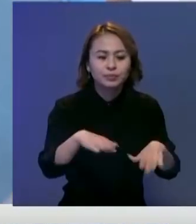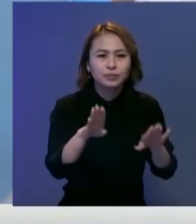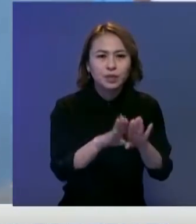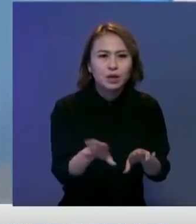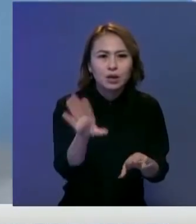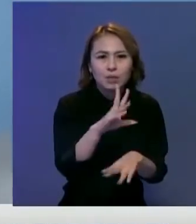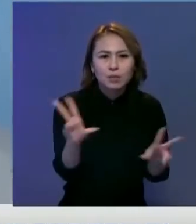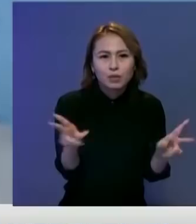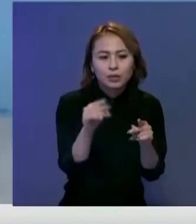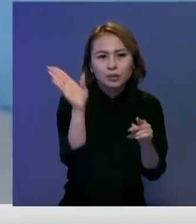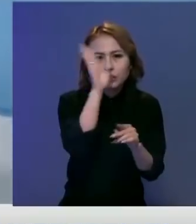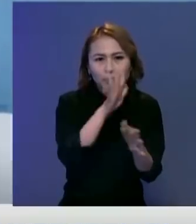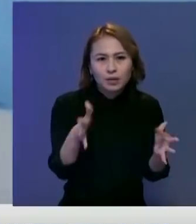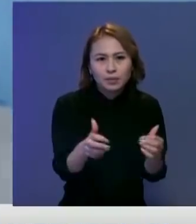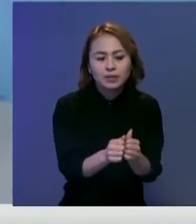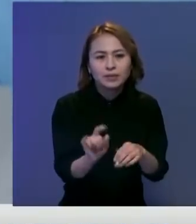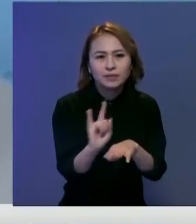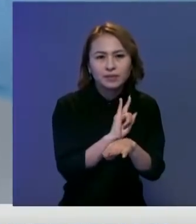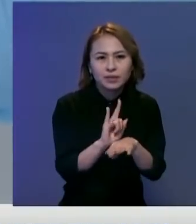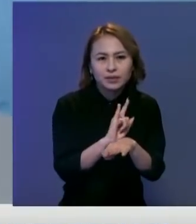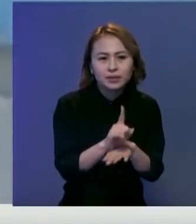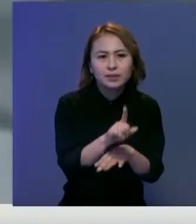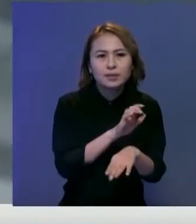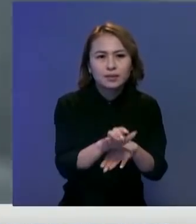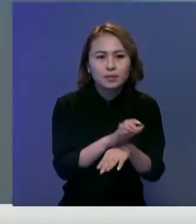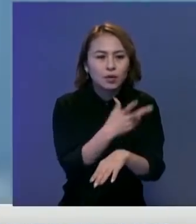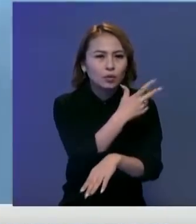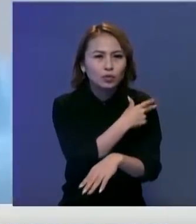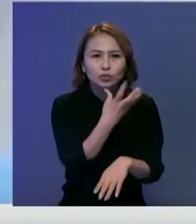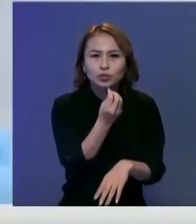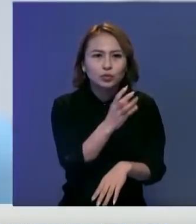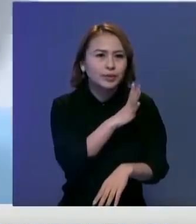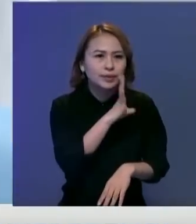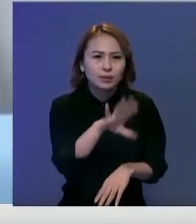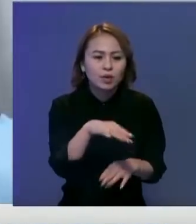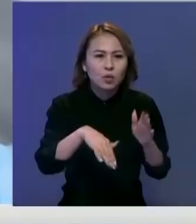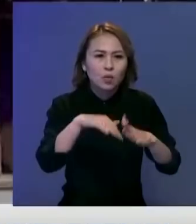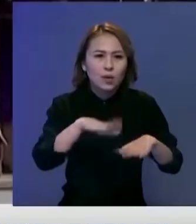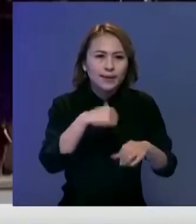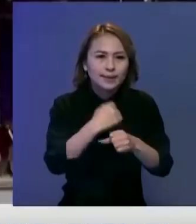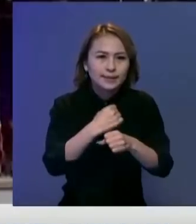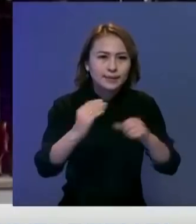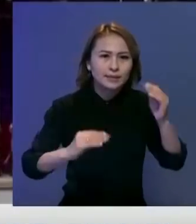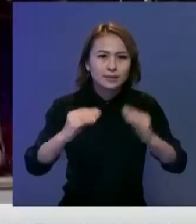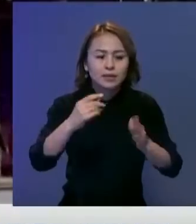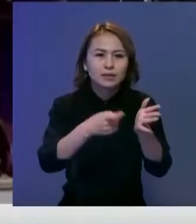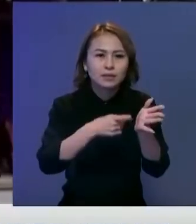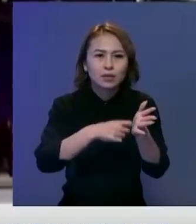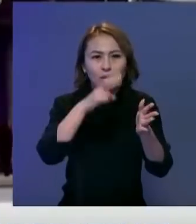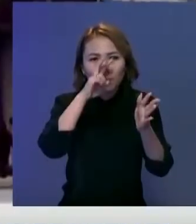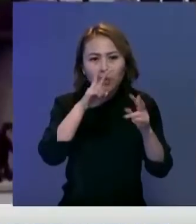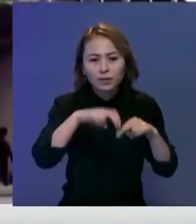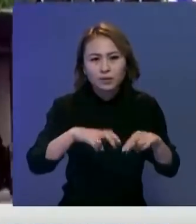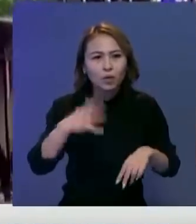Ел бейлігі Аброй болғанда жалған препараттың ешкімге салын бағанын айтады. Қолдан жасалған вакциналар арнайы тергеу барысында